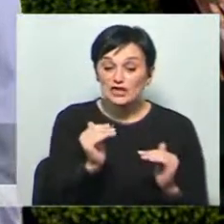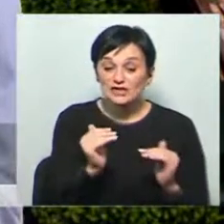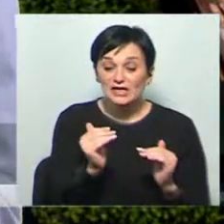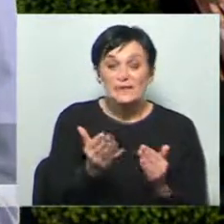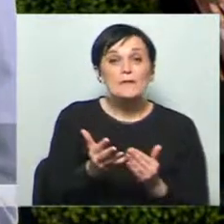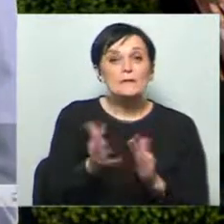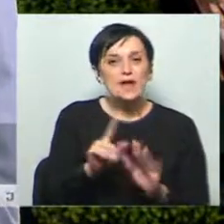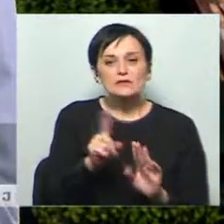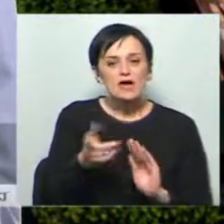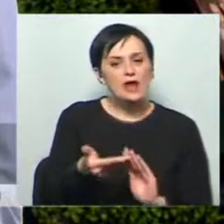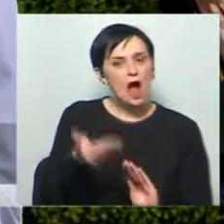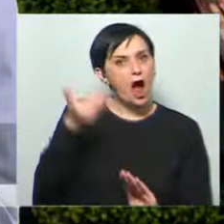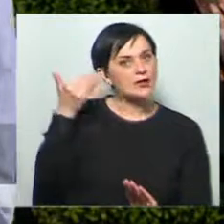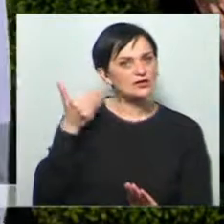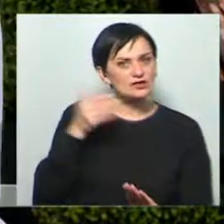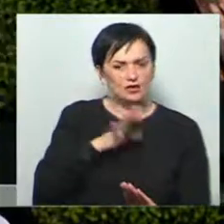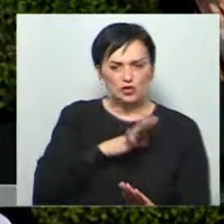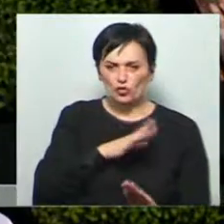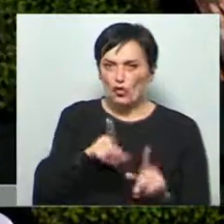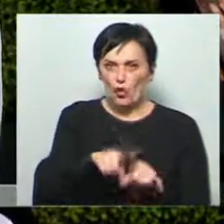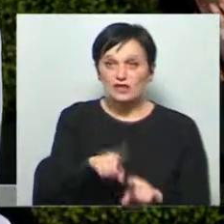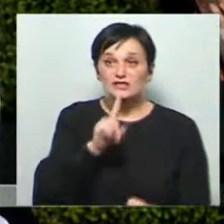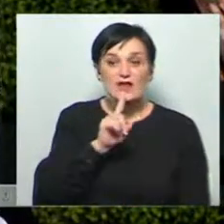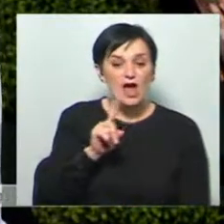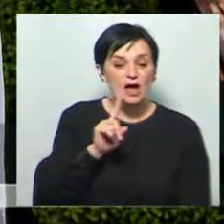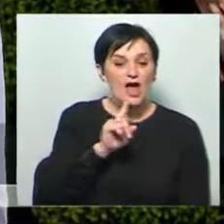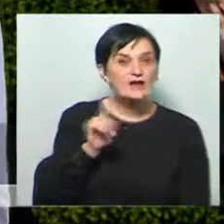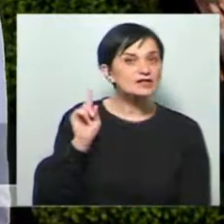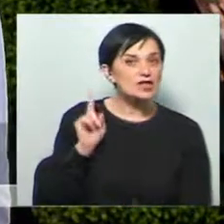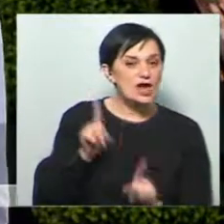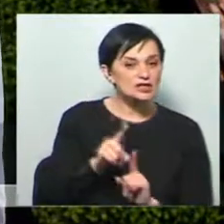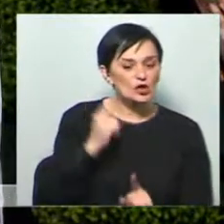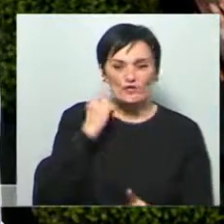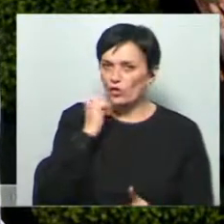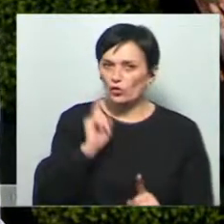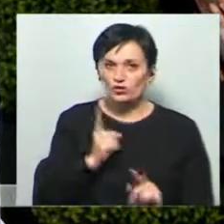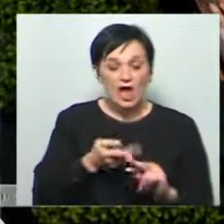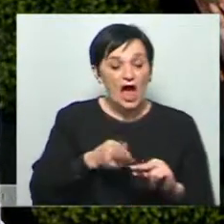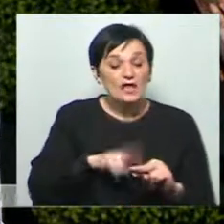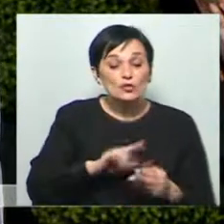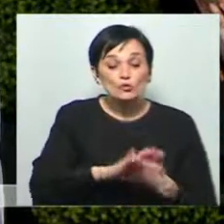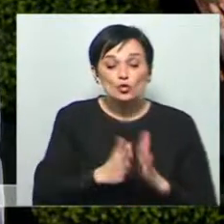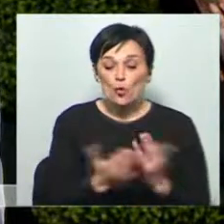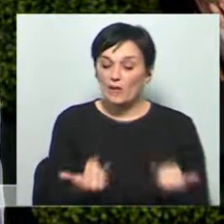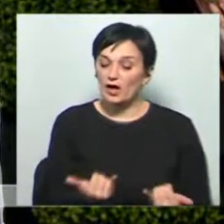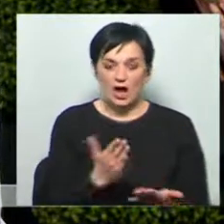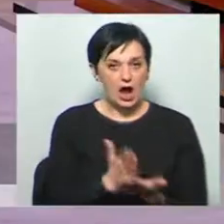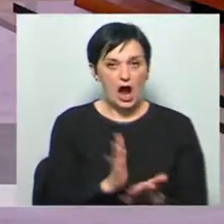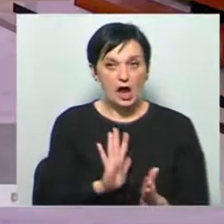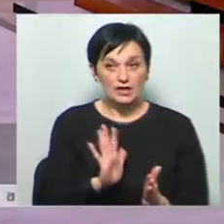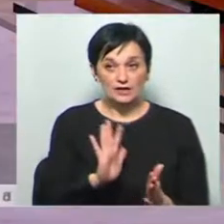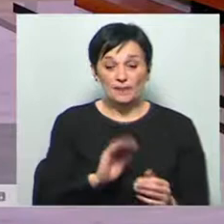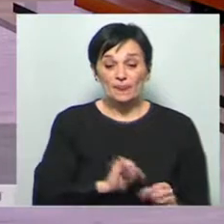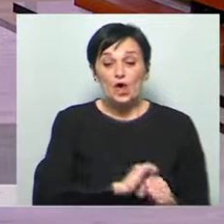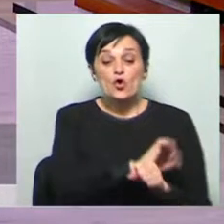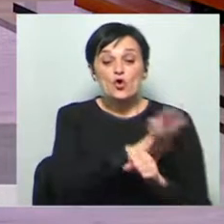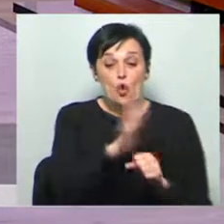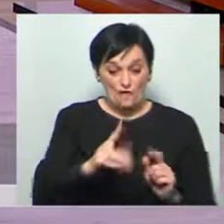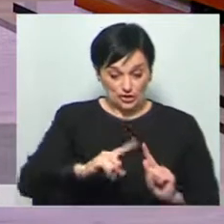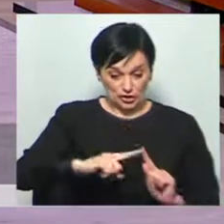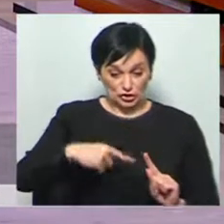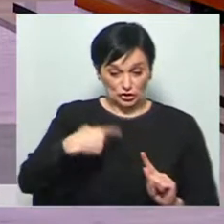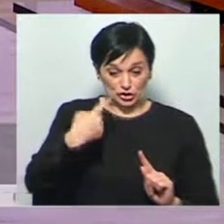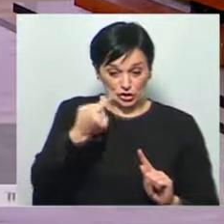არა ისე რაც ადრე იყო და რაც თქვათ ერთი წლის წინ გვეგონა. ეს მდგომარეობა ესე აღარა. აი ამ პოსტკოვიდურ ჭრილში